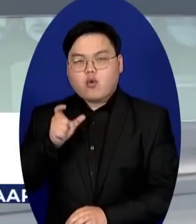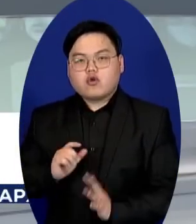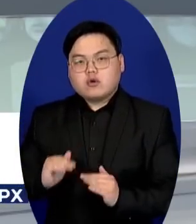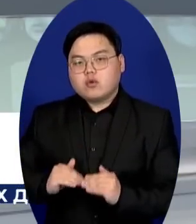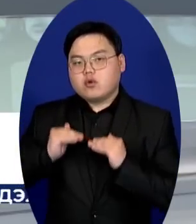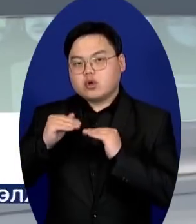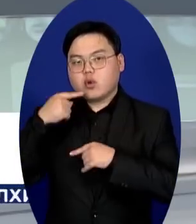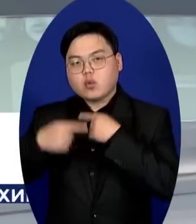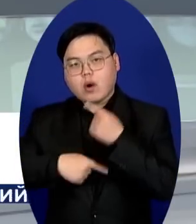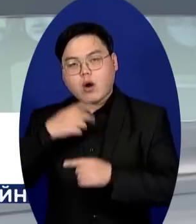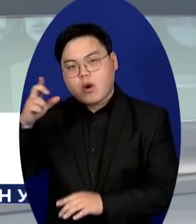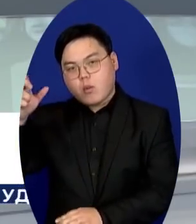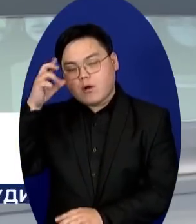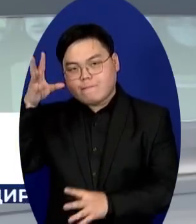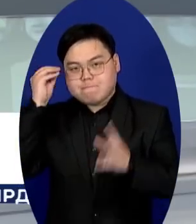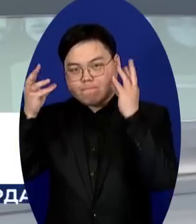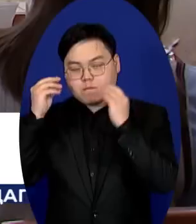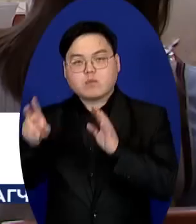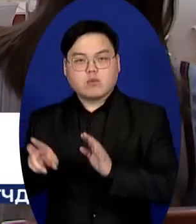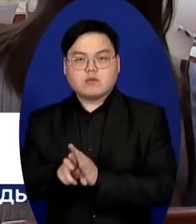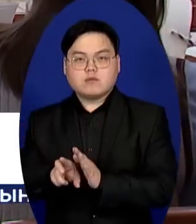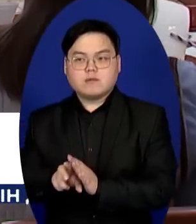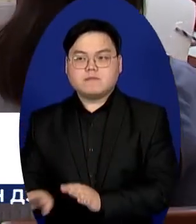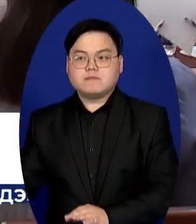талаар боловсрал эзэмших юм а.